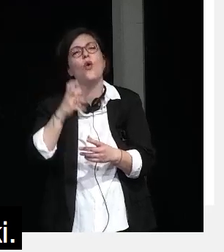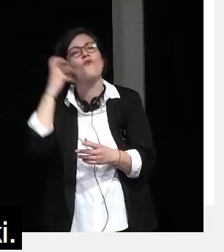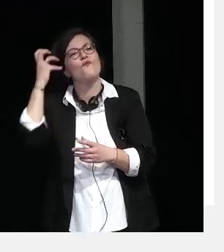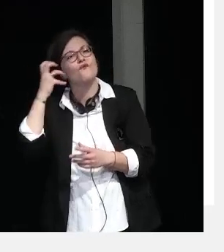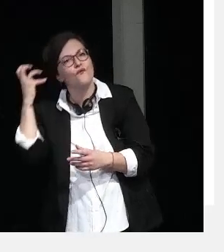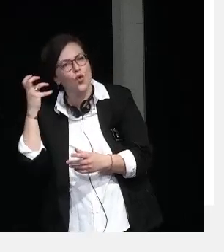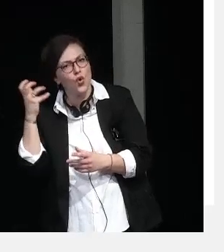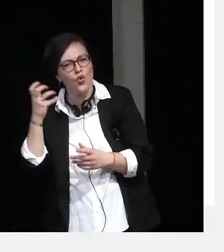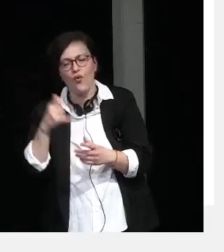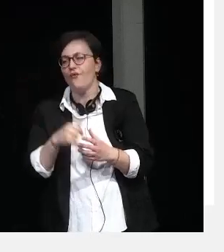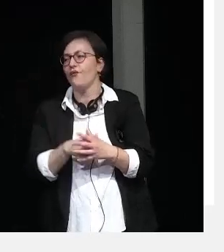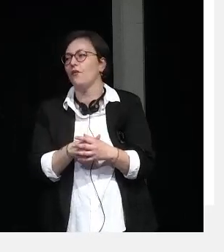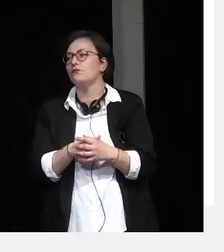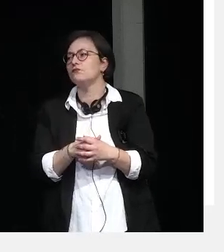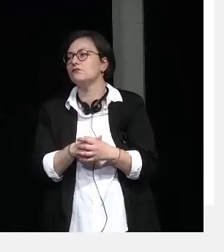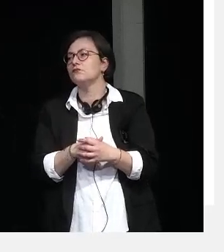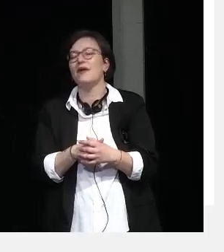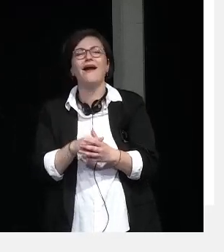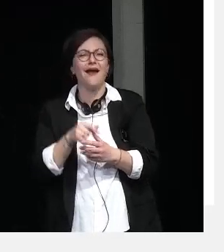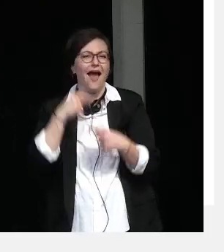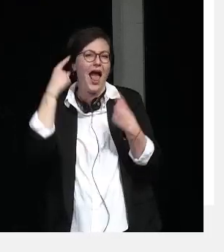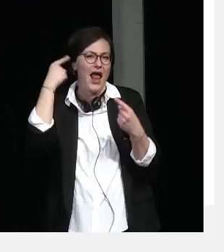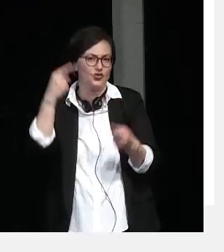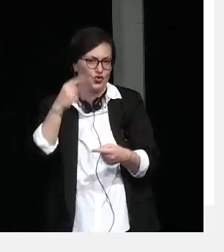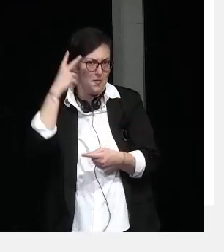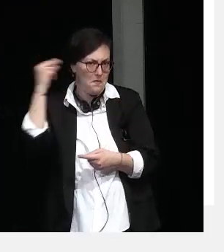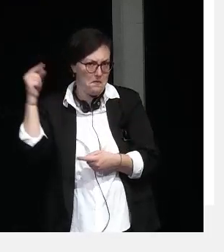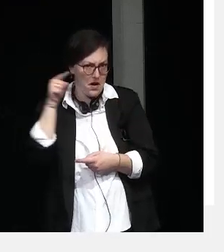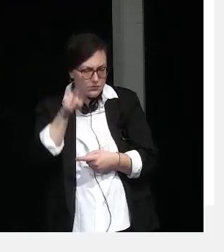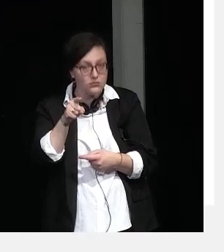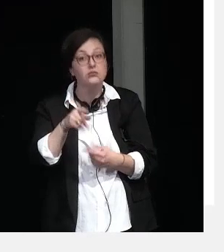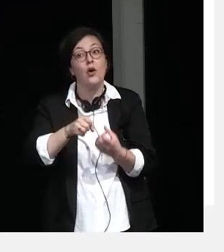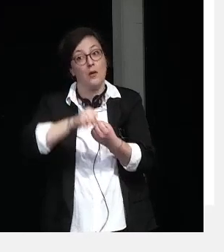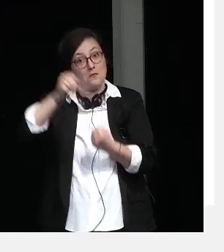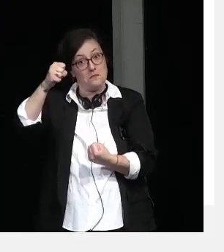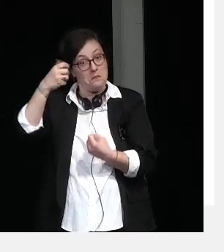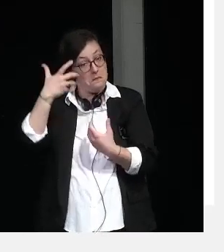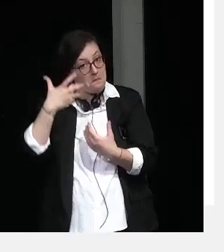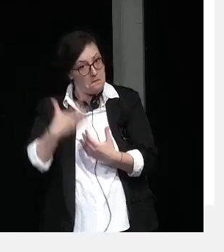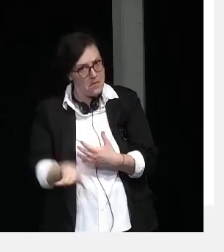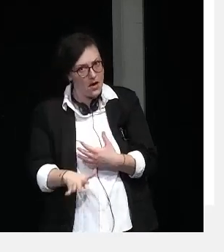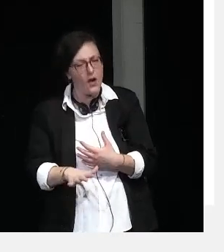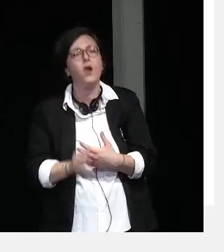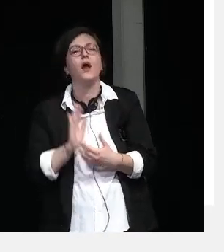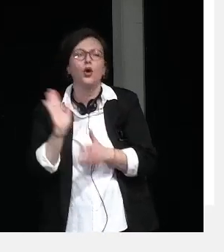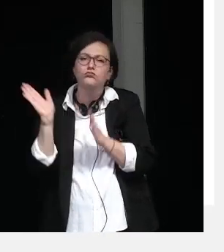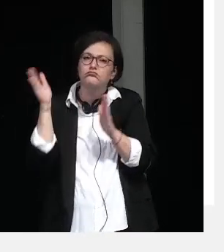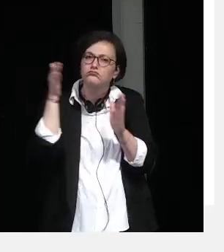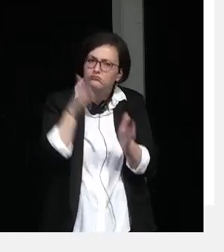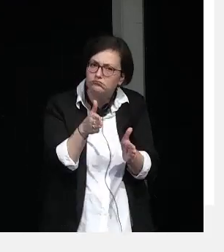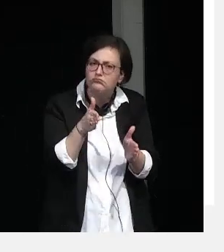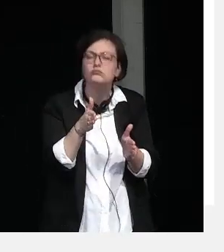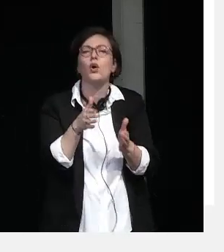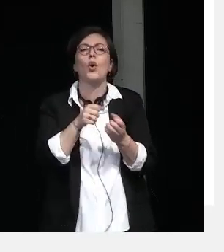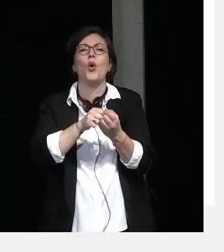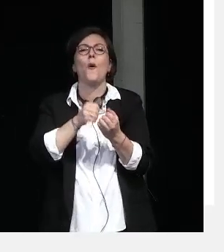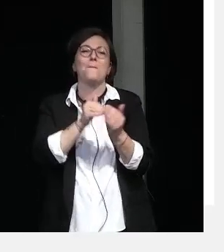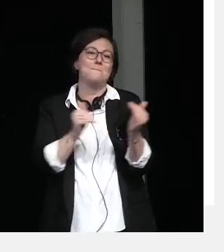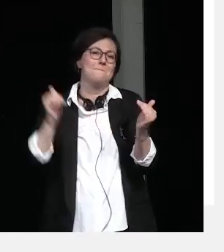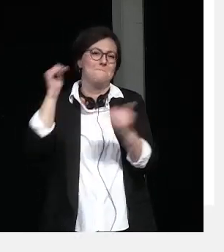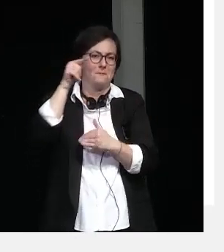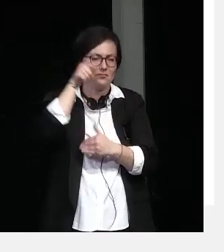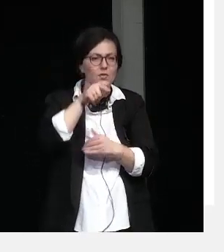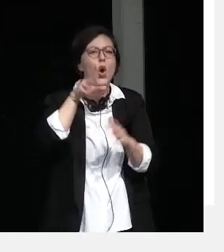Θεσσαλονίκης. Και παίρνοντας το πτυχίο μου να ασχοληθώ με τη συμβουλευτική ατόμων με αναπηρία, το μεταπτυχιακό μου.